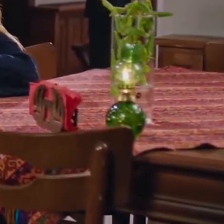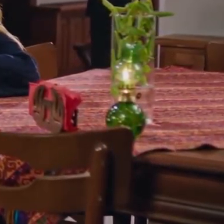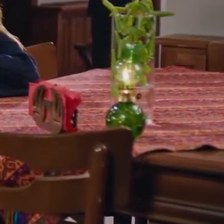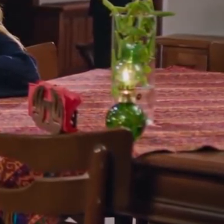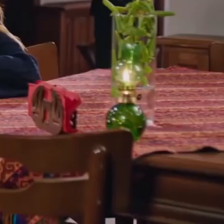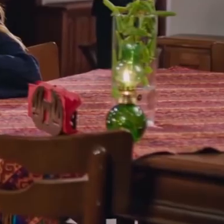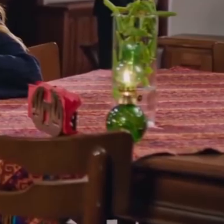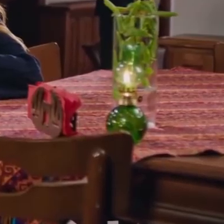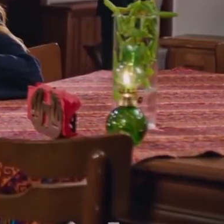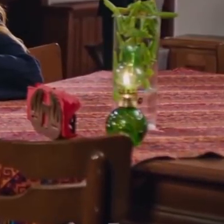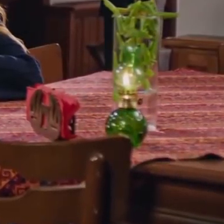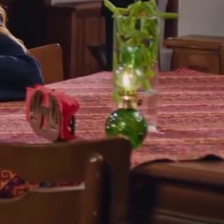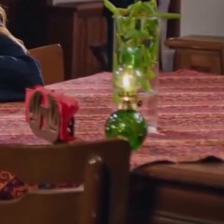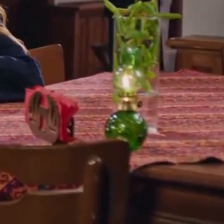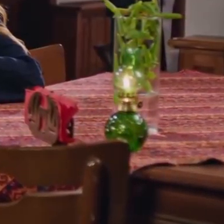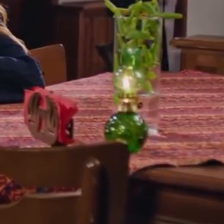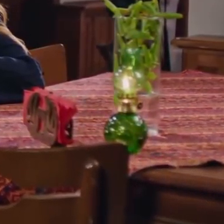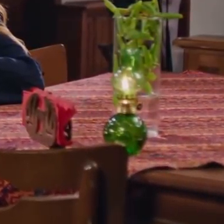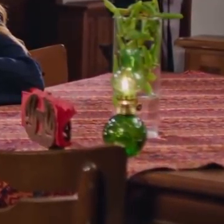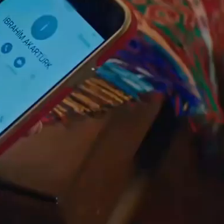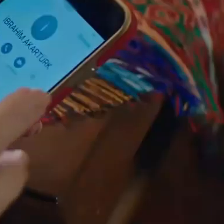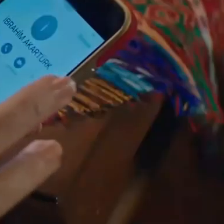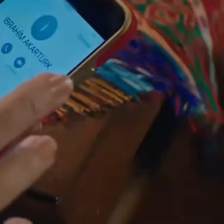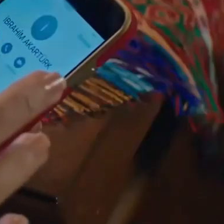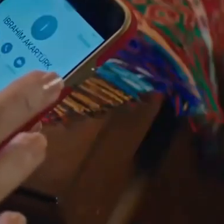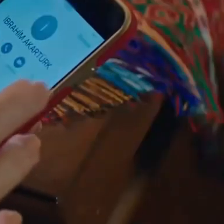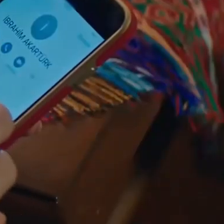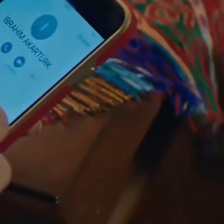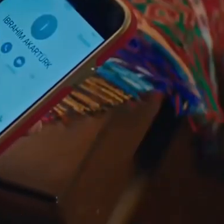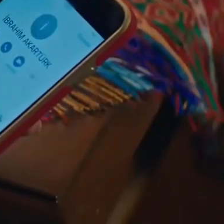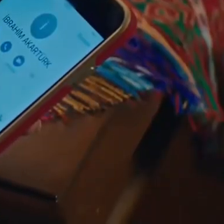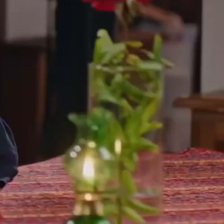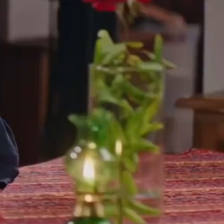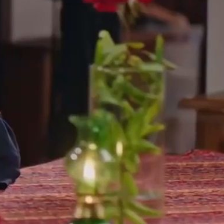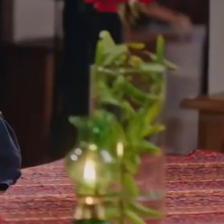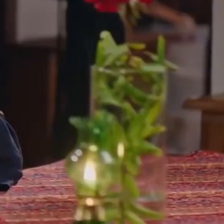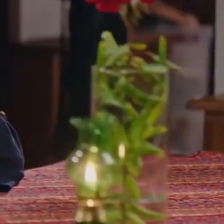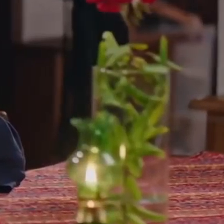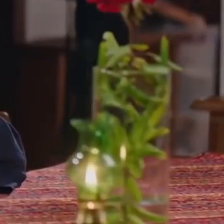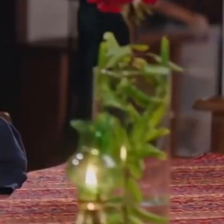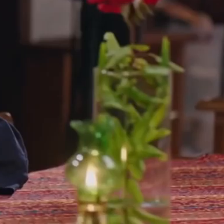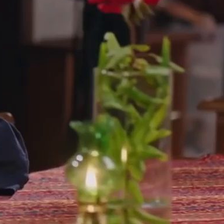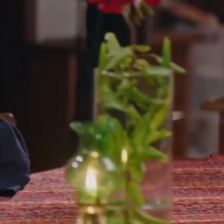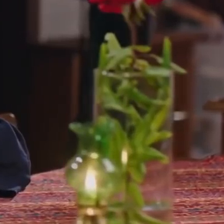Masadaki telefonunu aldı. Parmağı rehberdeki İbrahim Akartürk isminin üzerinde gidip geldi.